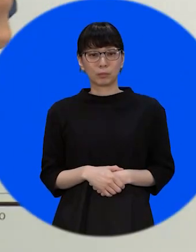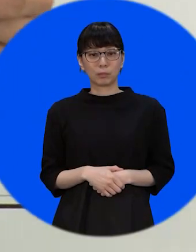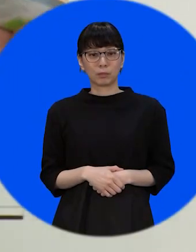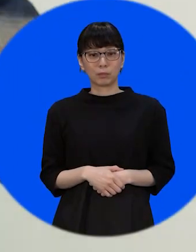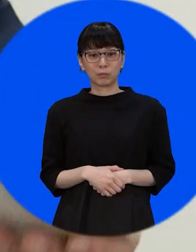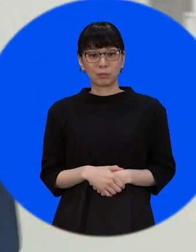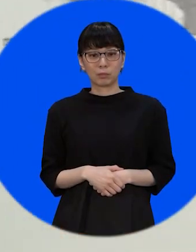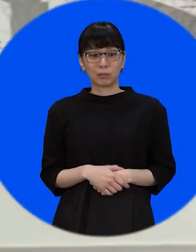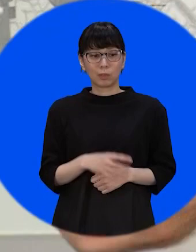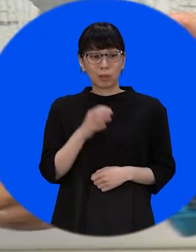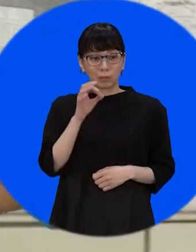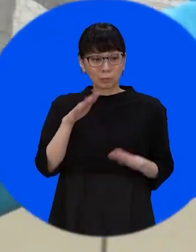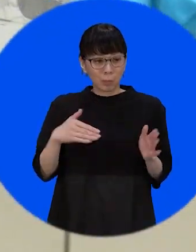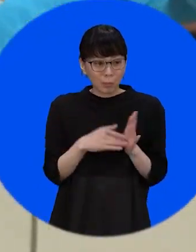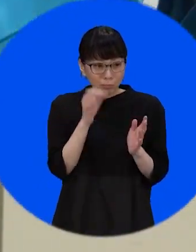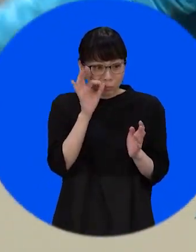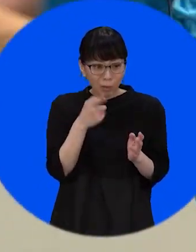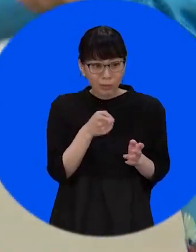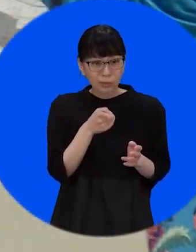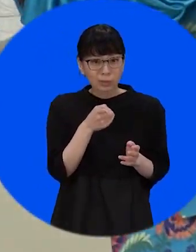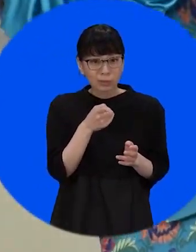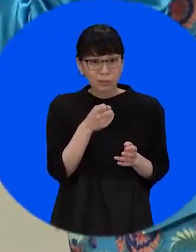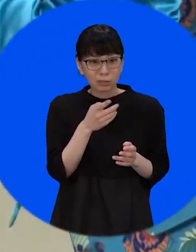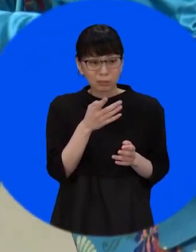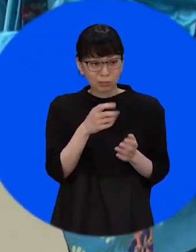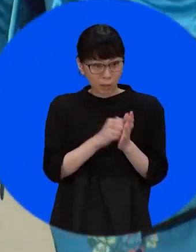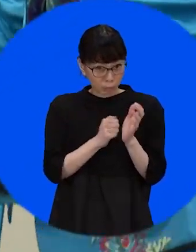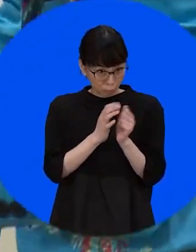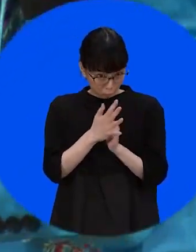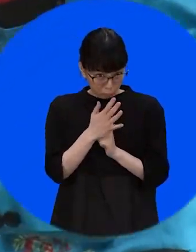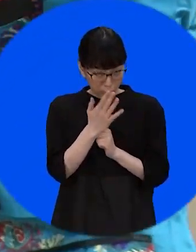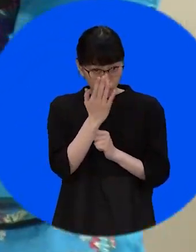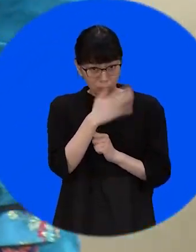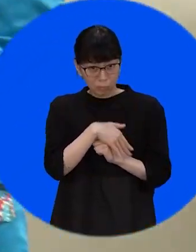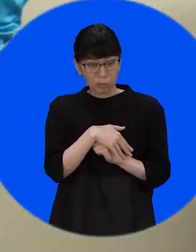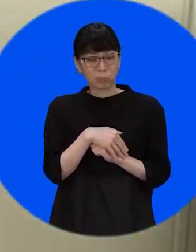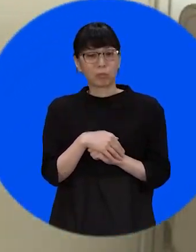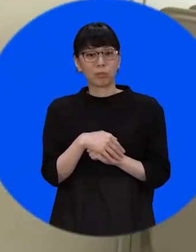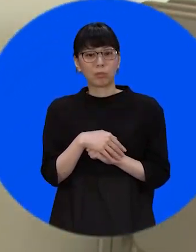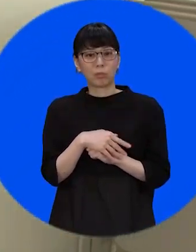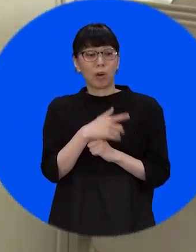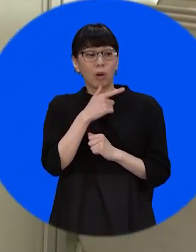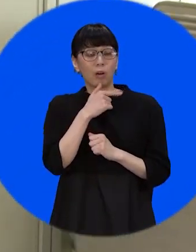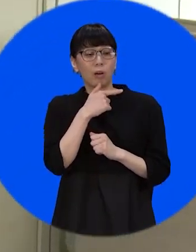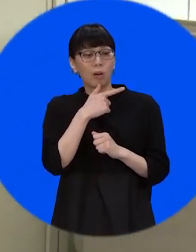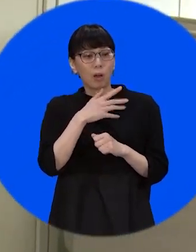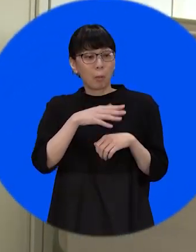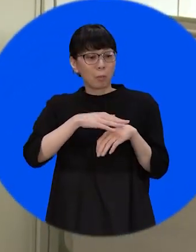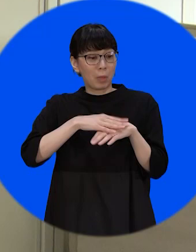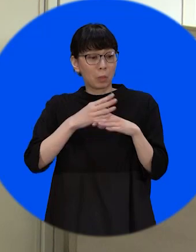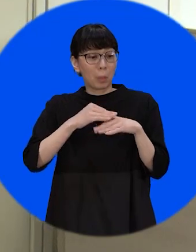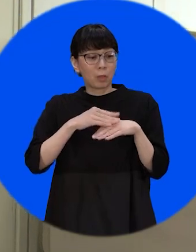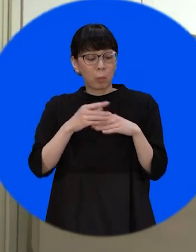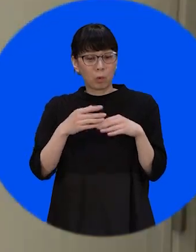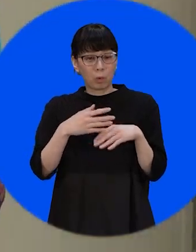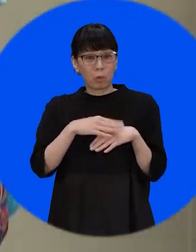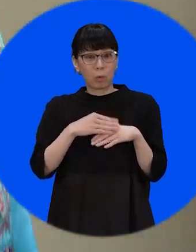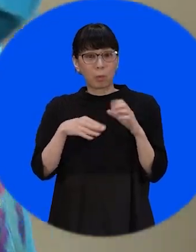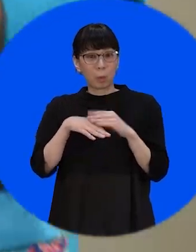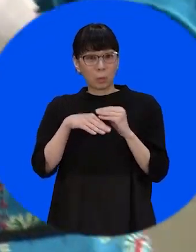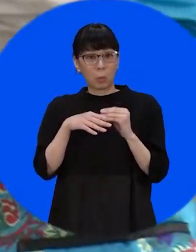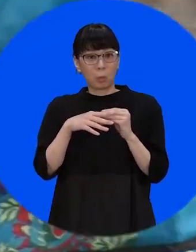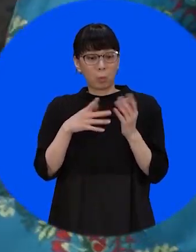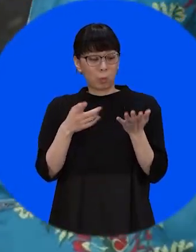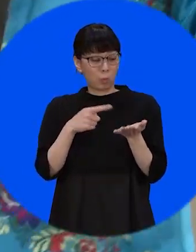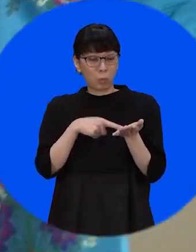見たことない感じの。 はい、 これを手袋。 手袋ですね。本当に 濡れてる感じ で、あすごいウェッティです。 はいはいはい、